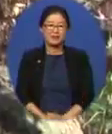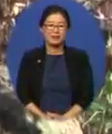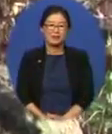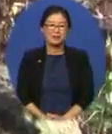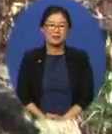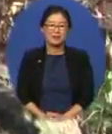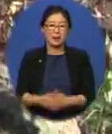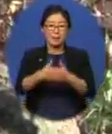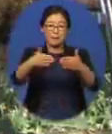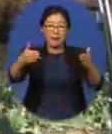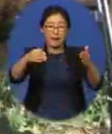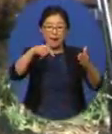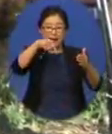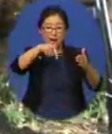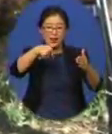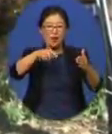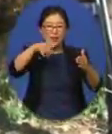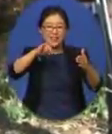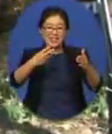잡고 있습니다.